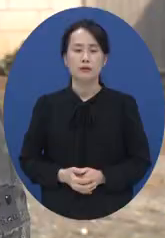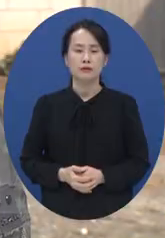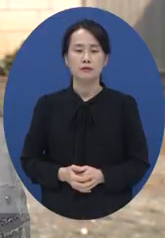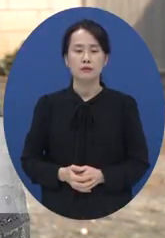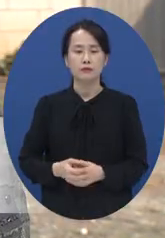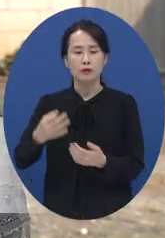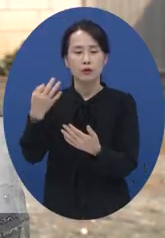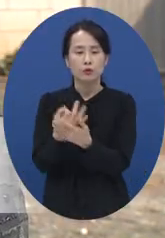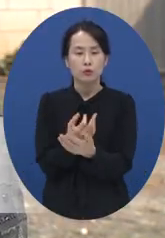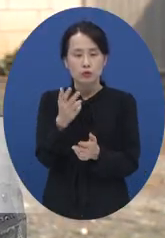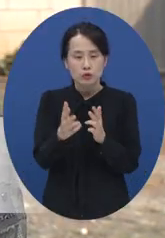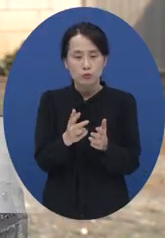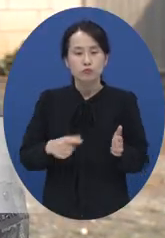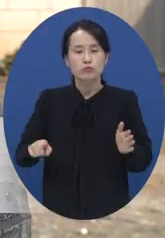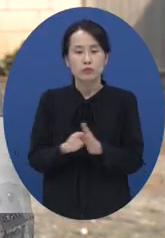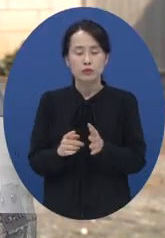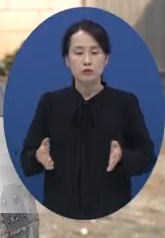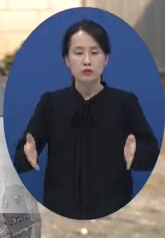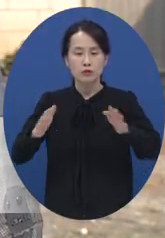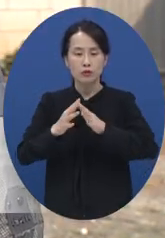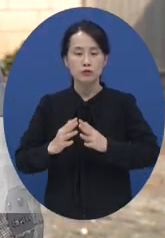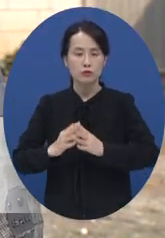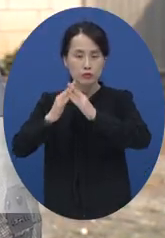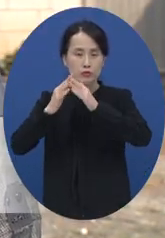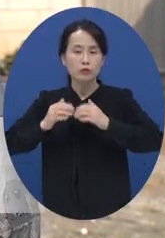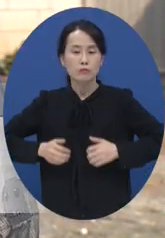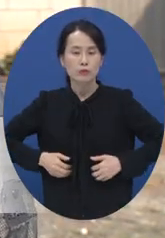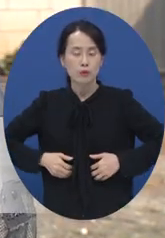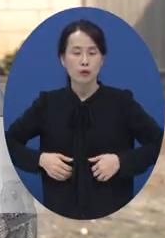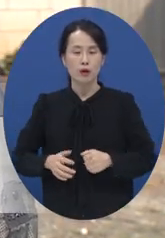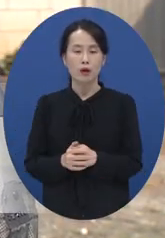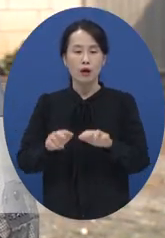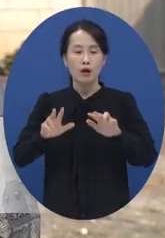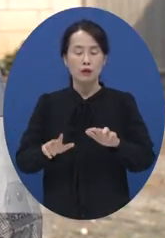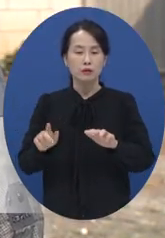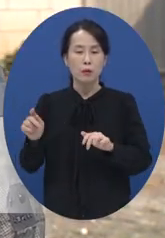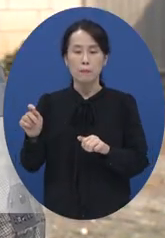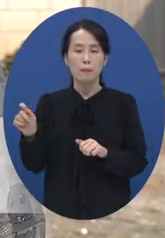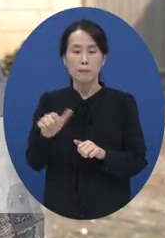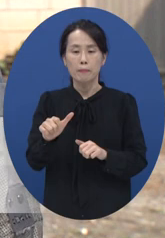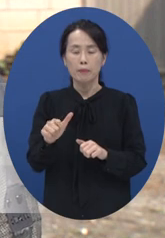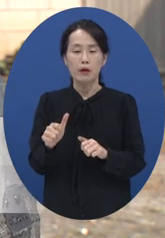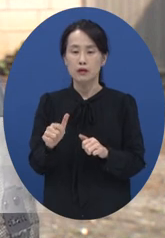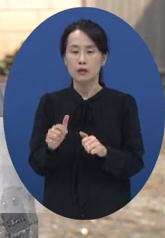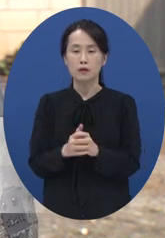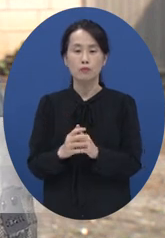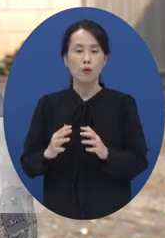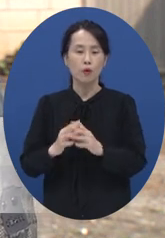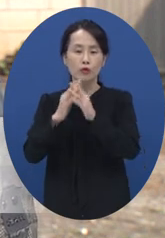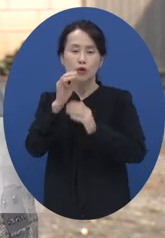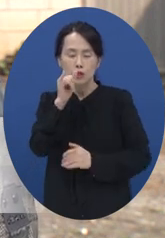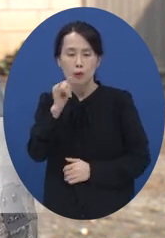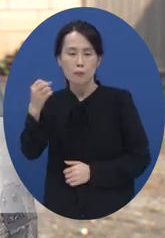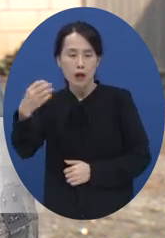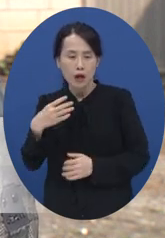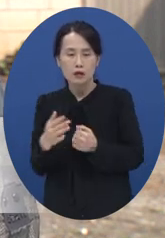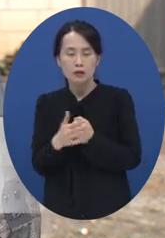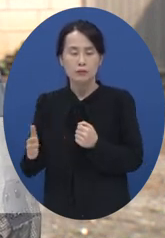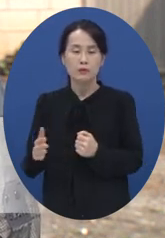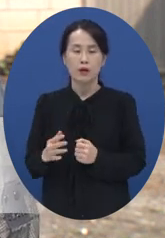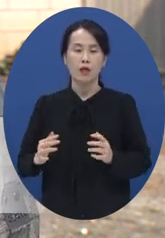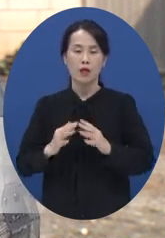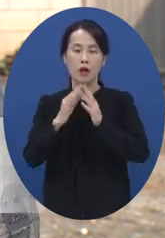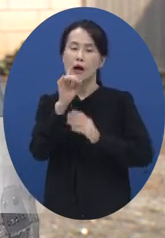토목 사업을 하려 그러면 어느 시 솔 도 해야 되 어 뭐야 되는데 요즘 금방 수용 된다니까 이게 할 수가 없어요 그러다 보니까